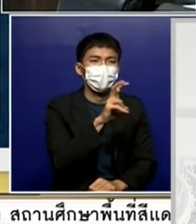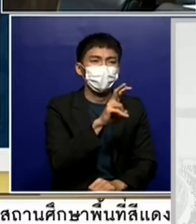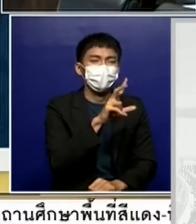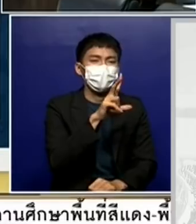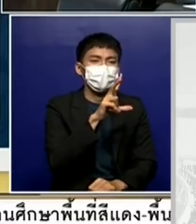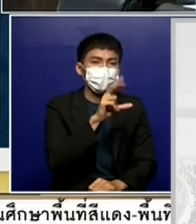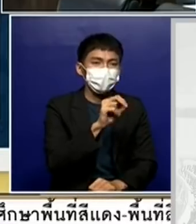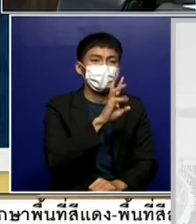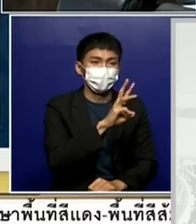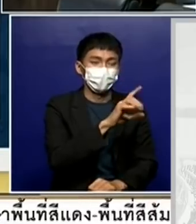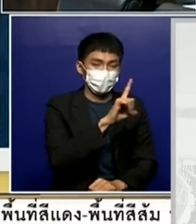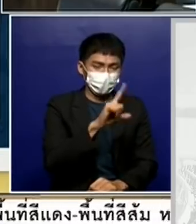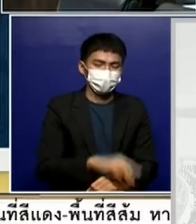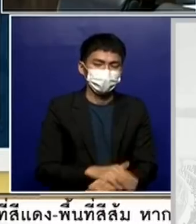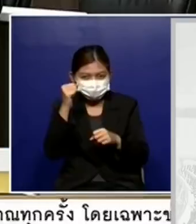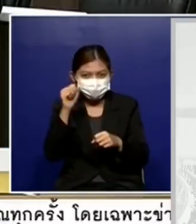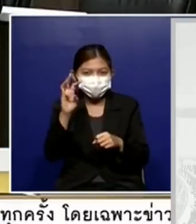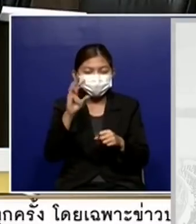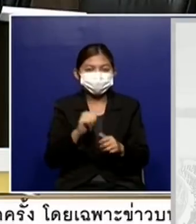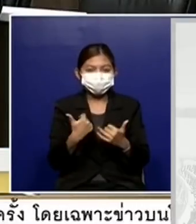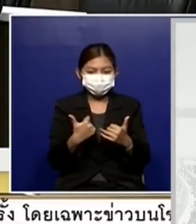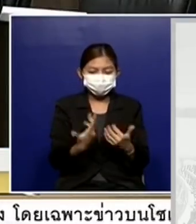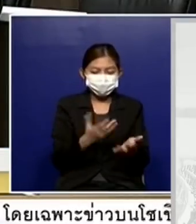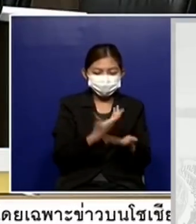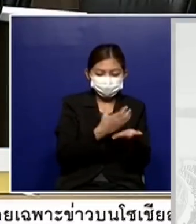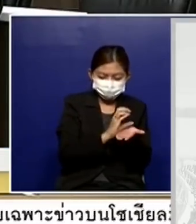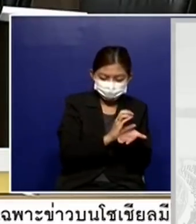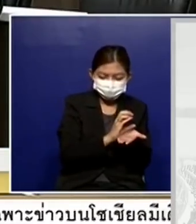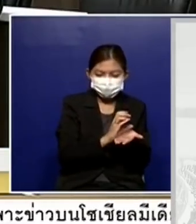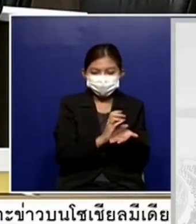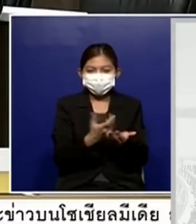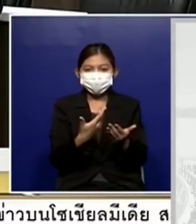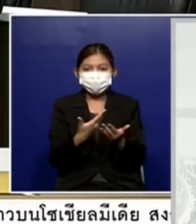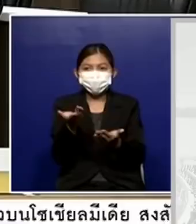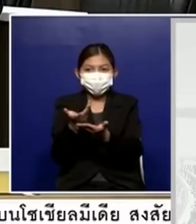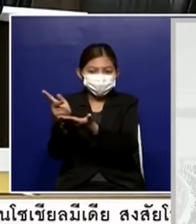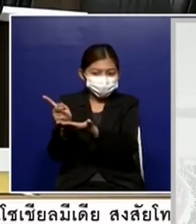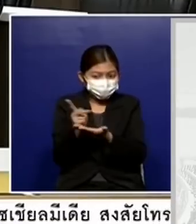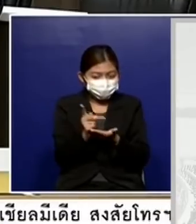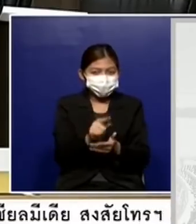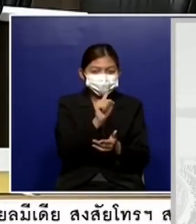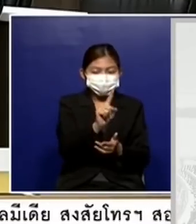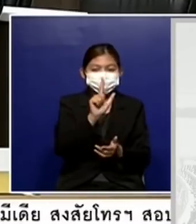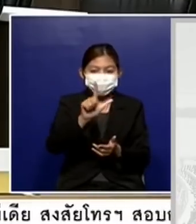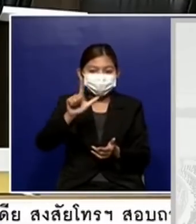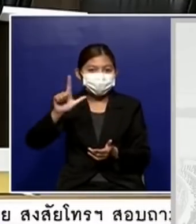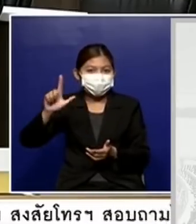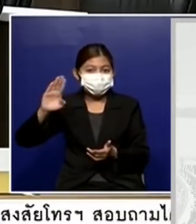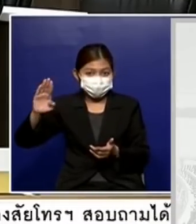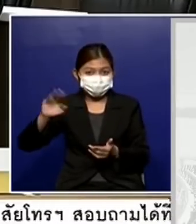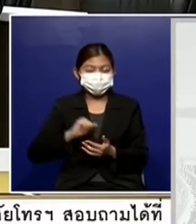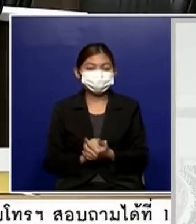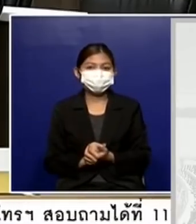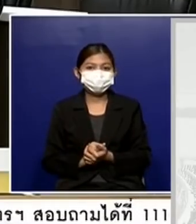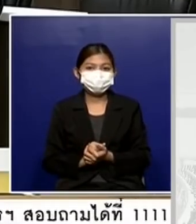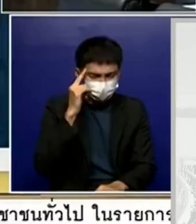งบผูกพันเอาไว้แล้วหรือว่ามีเรื่องที่จำเป็นจะต้องใช้ดำเนินการตามแผนตามยุทธศาสตร์อะไรก็แล้วแต่ปรากฏว่า